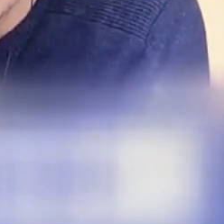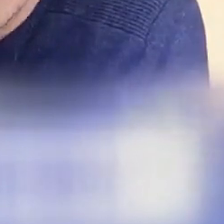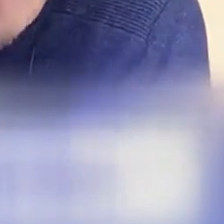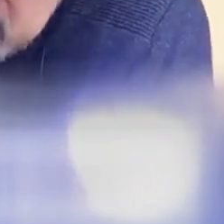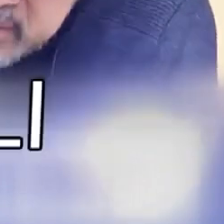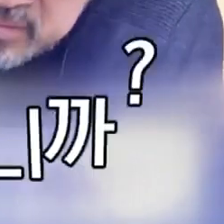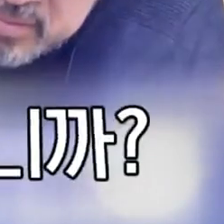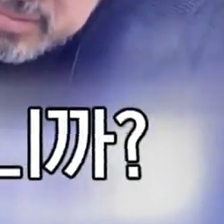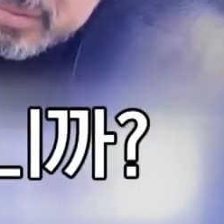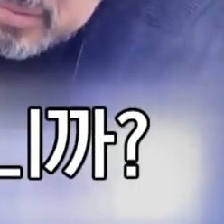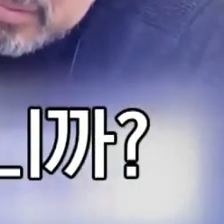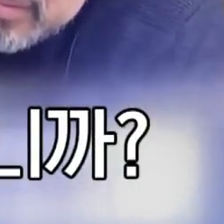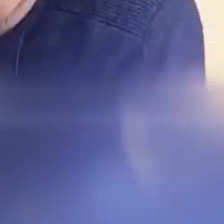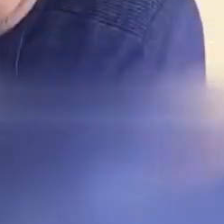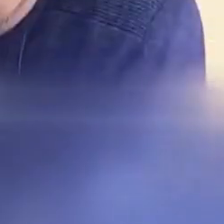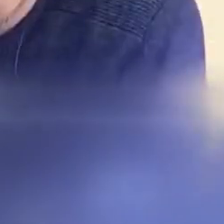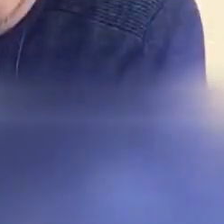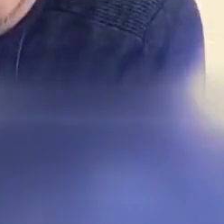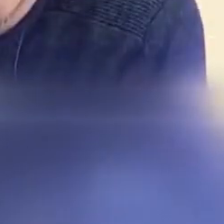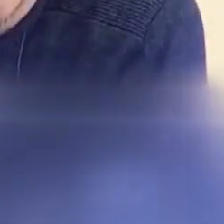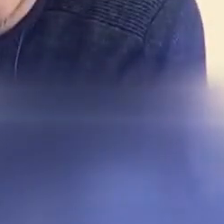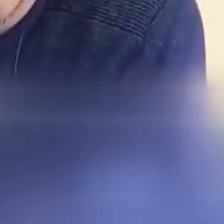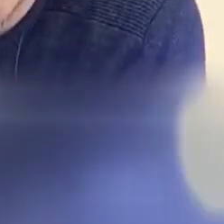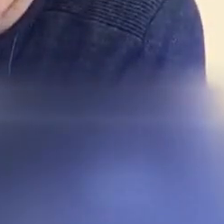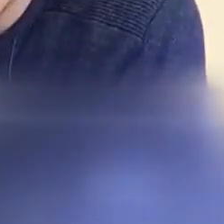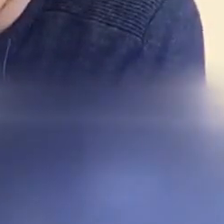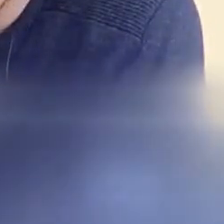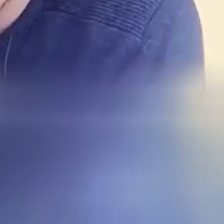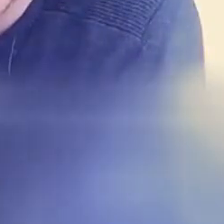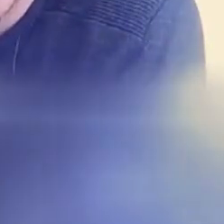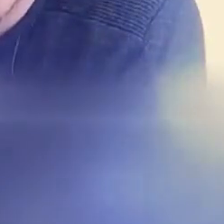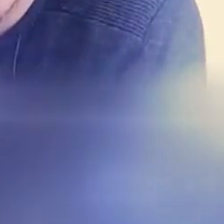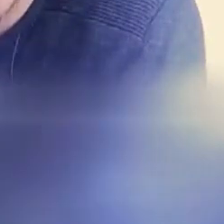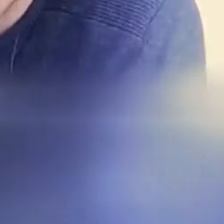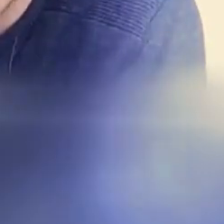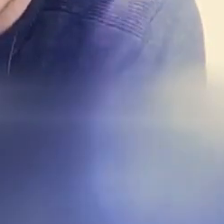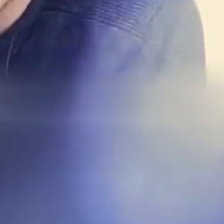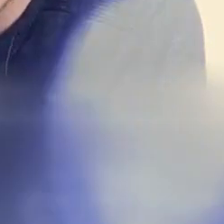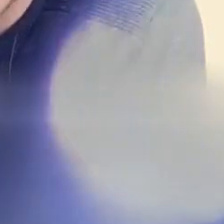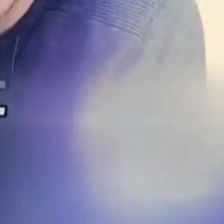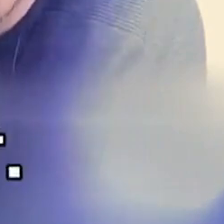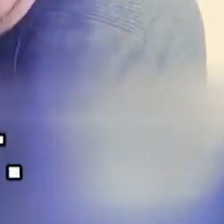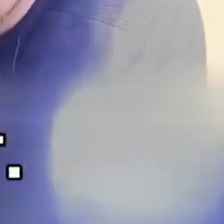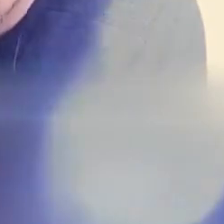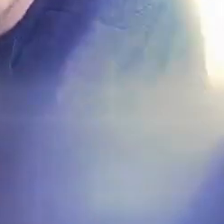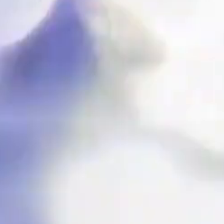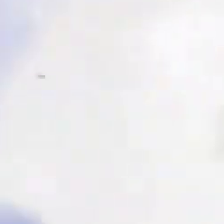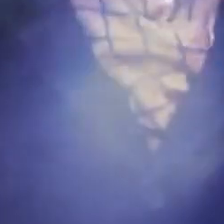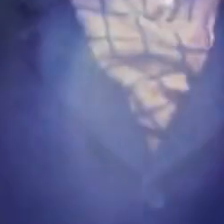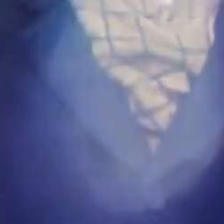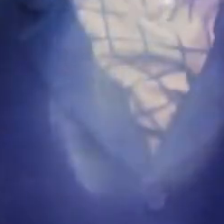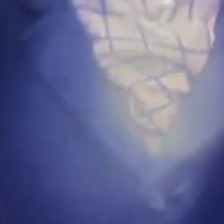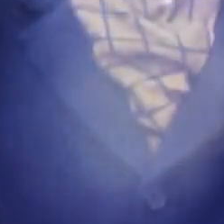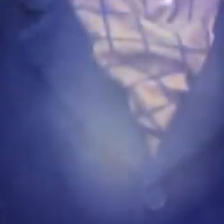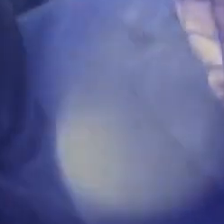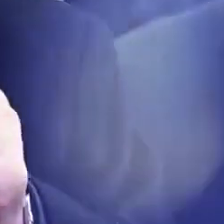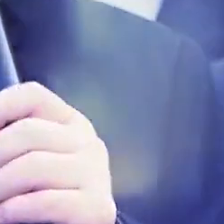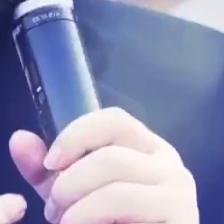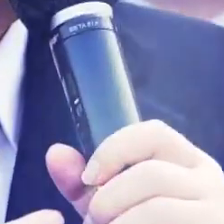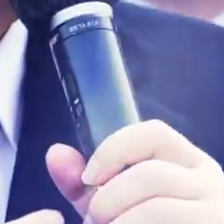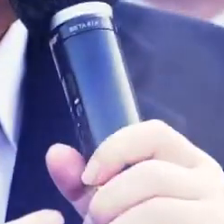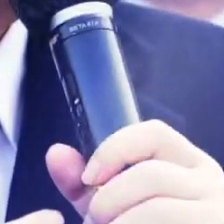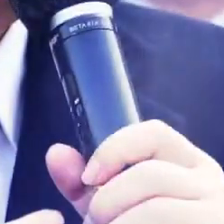다 예상했던 것 아닙니까? 잘못된 것이 있으면 사과도 할 필요가 있다. 저는 그렇게 생각합니다.